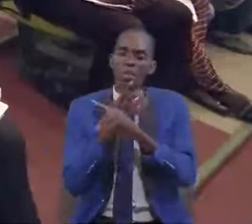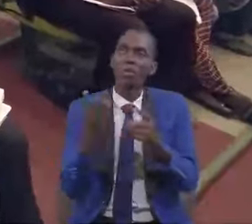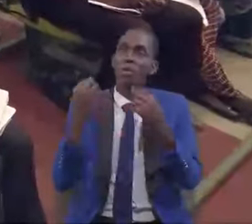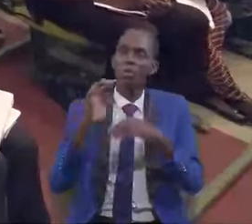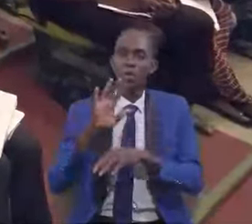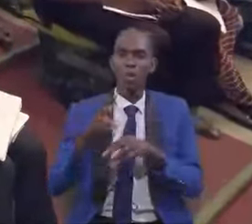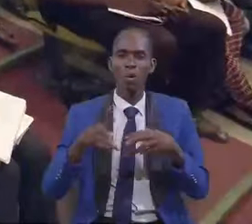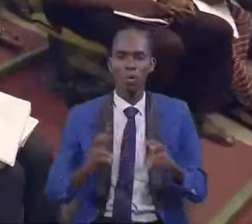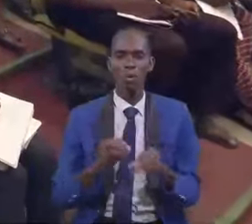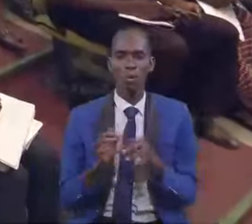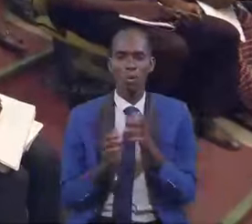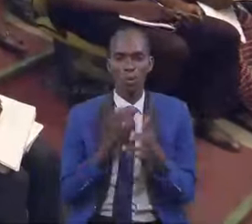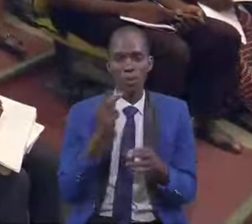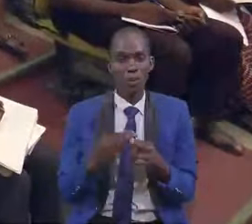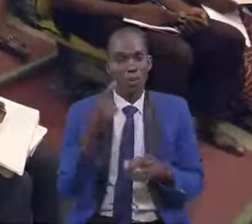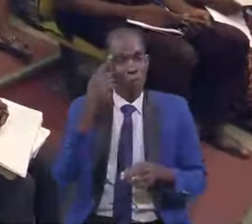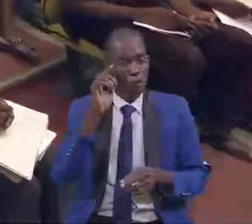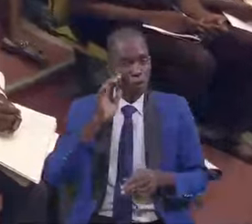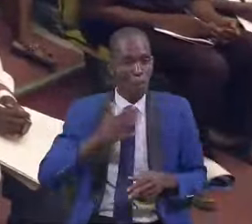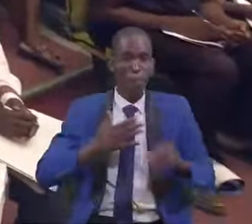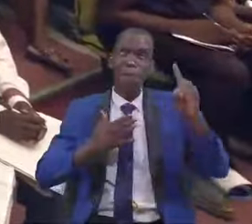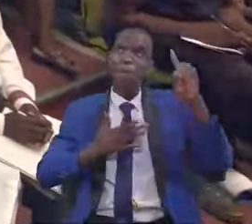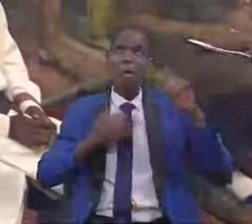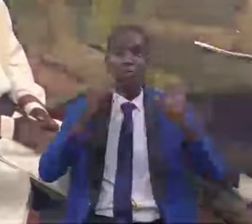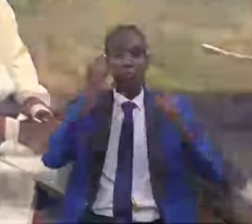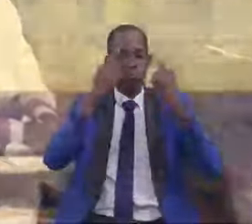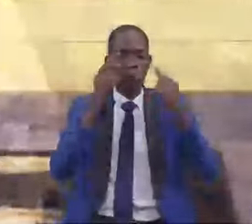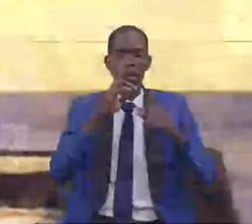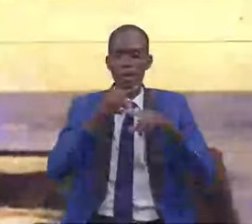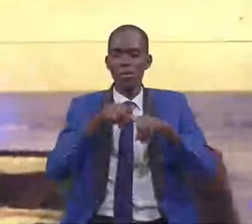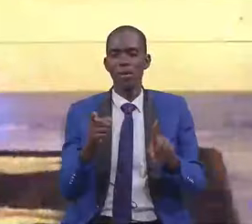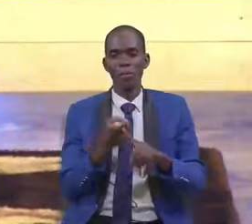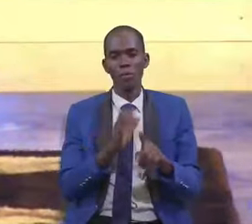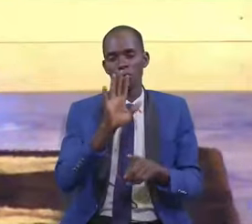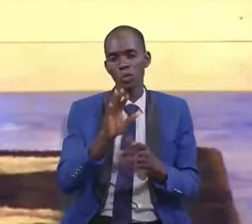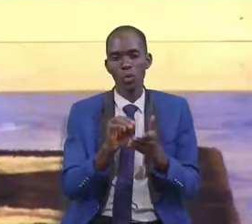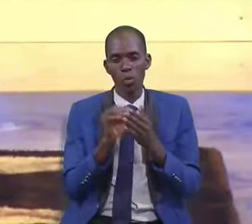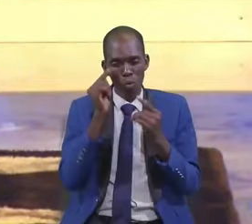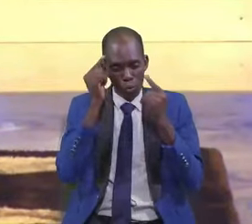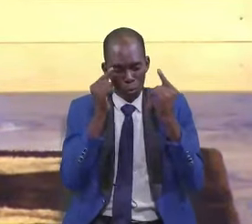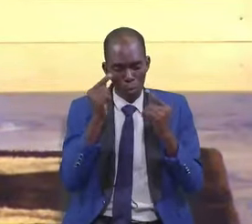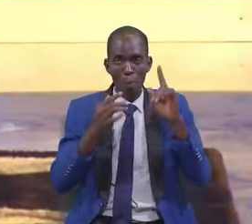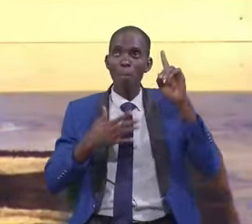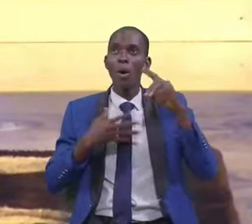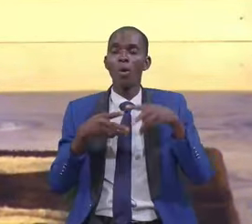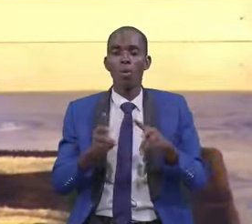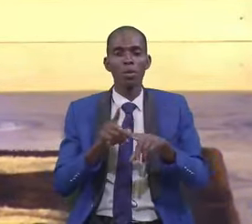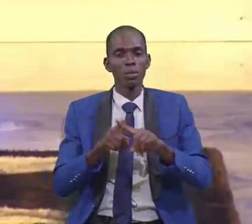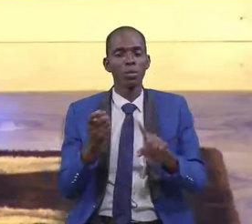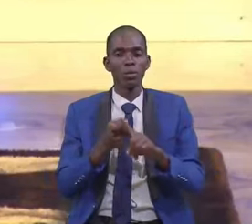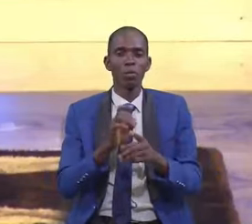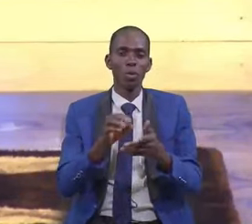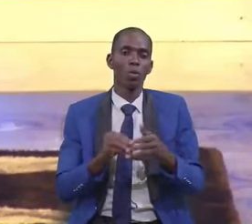Car mes pensées ne sont pas vos pensées. Et vos voix ne sont pas mes voix, dit l'Éternel. Autant les cieux sont